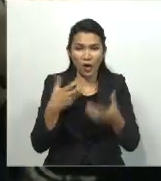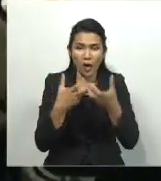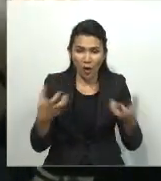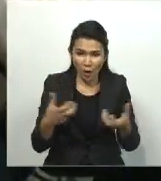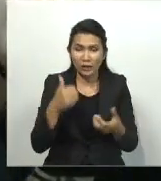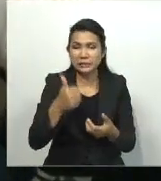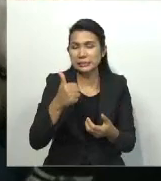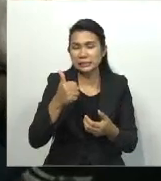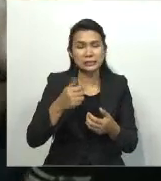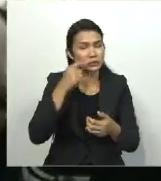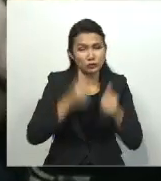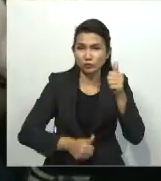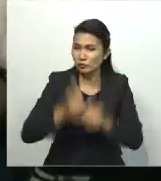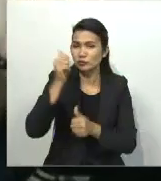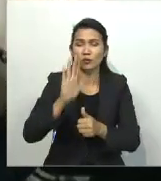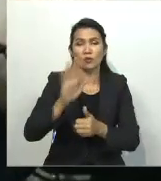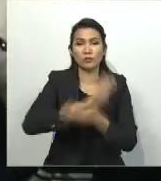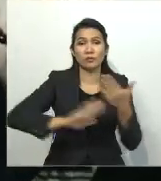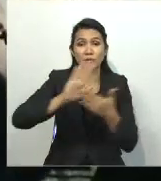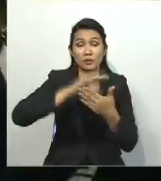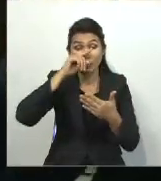เครื่องมือที่ดีที่สุดในประเทศไทย